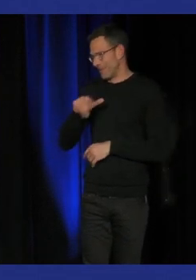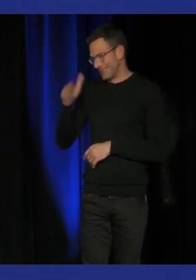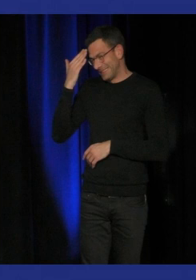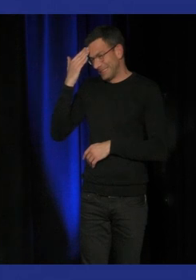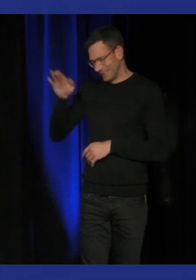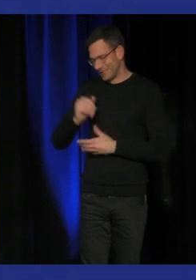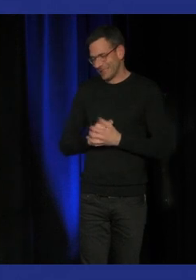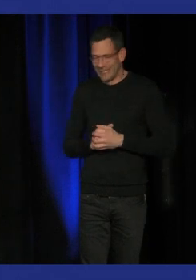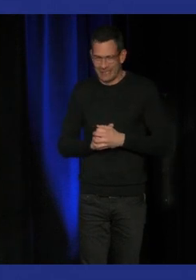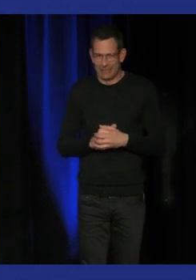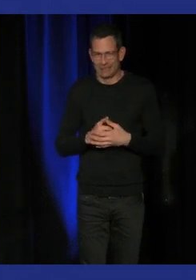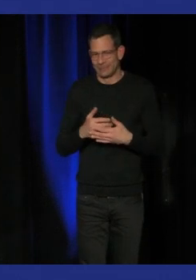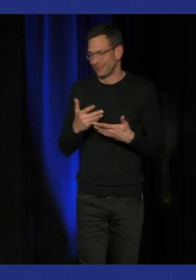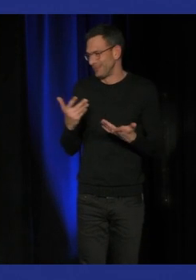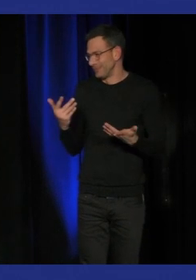toujours